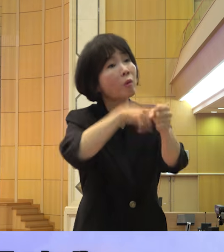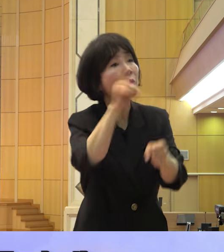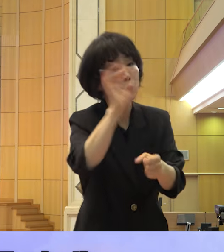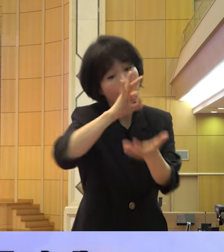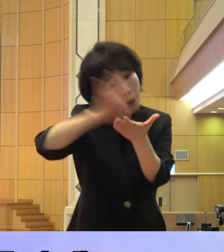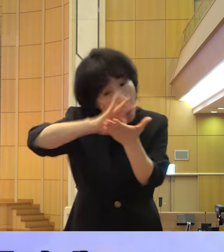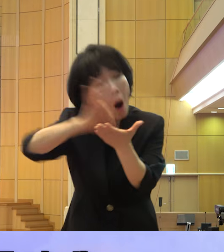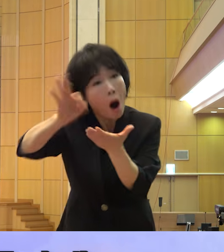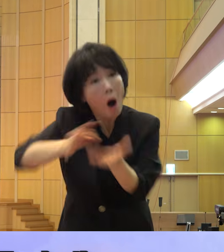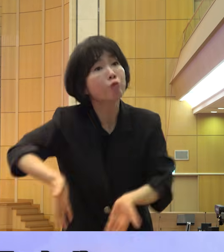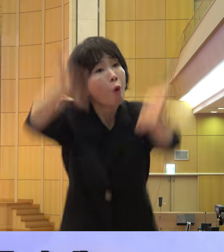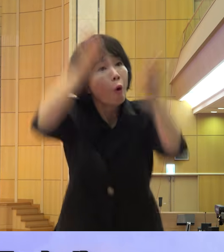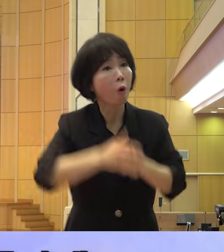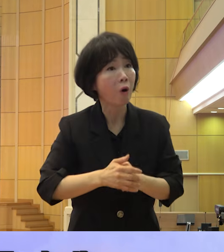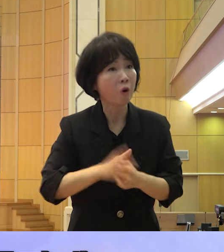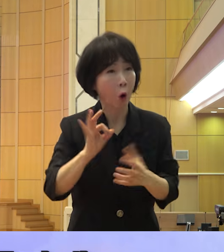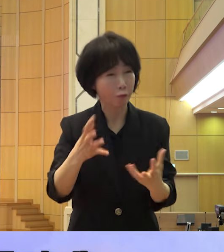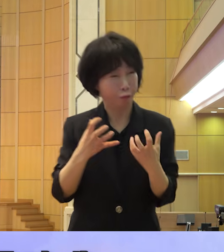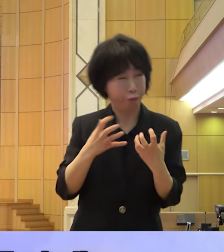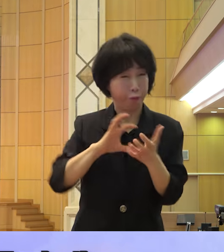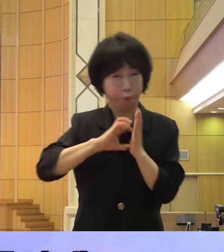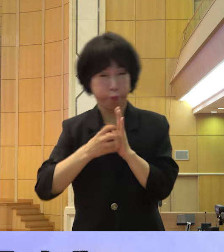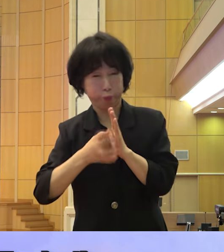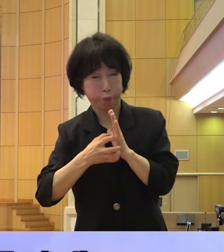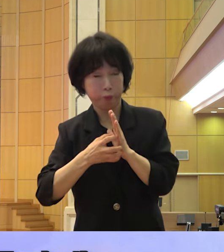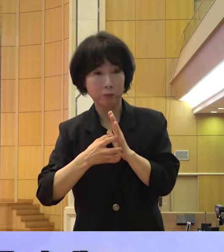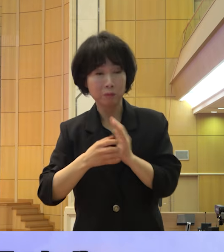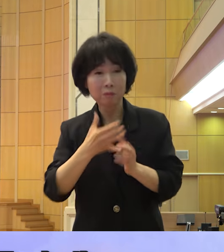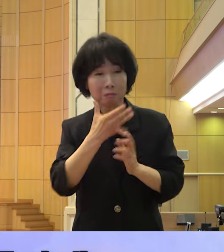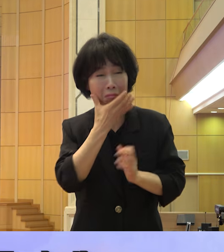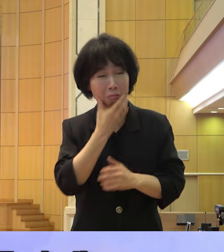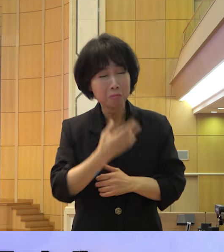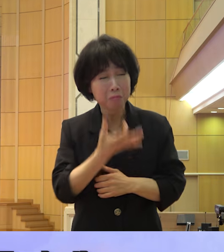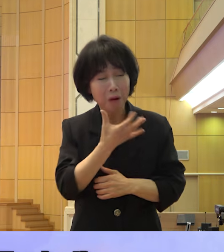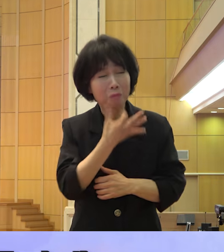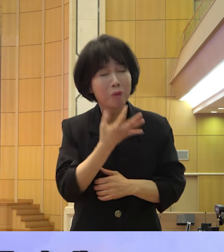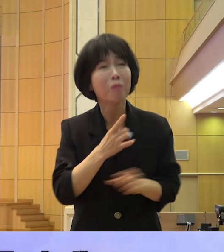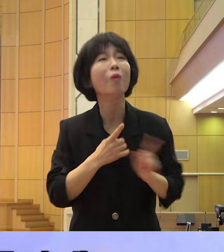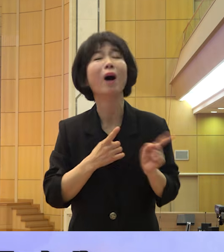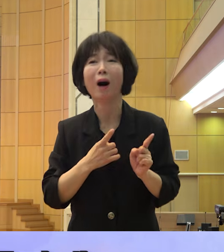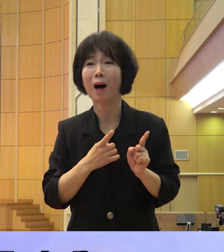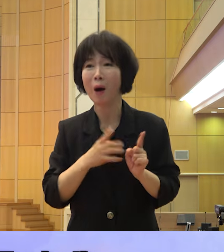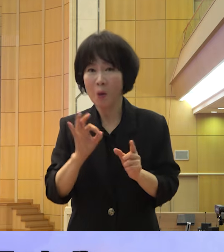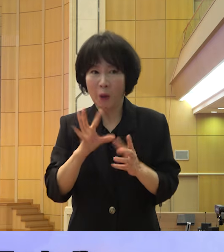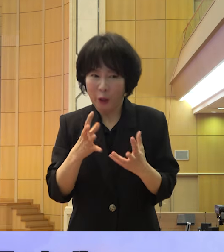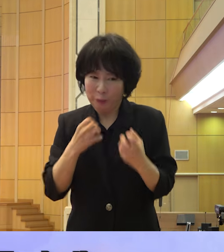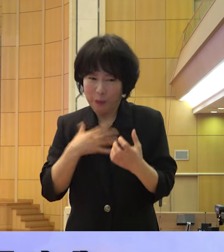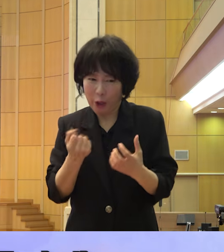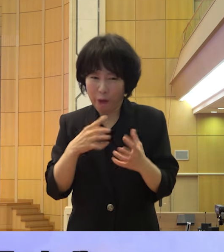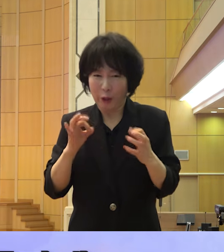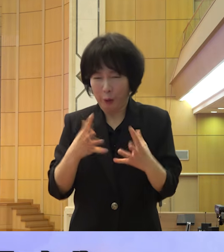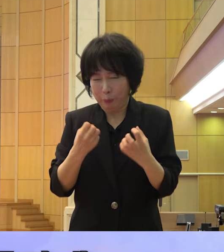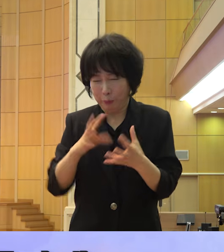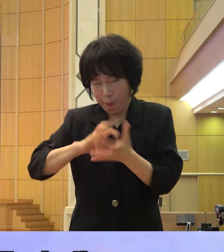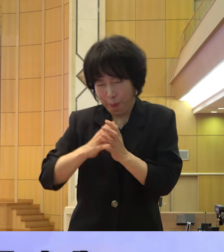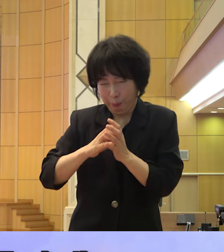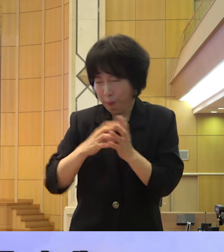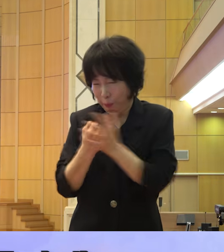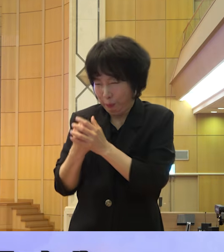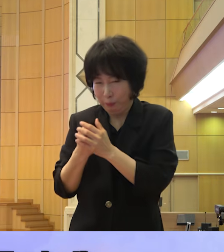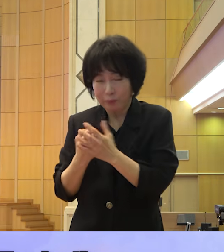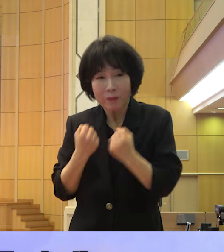쓰려고 버는 것이고 그걸 씀으로 인해 가지고 좀 행복하게 살기 위해서 돈도 버는 거지. 그렇게 돈 안 쓰려고 그냥 어쩌고